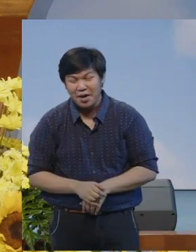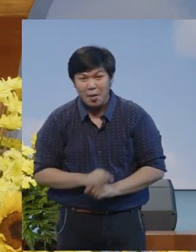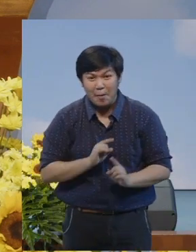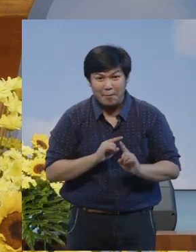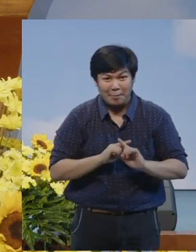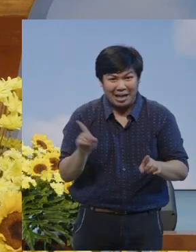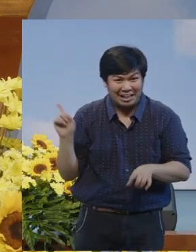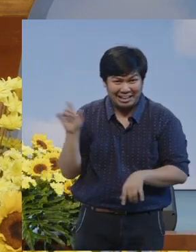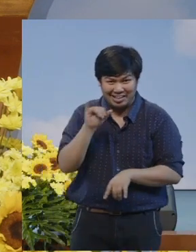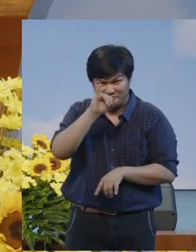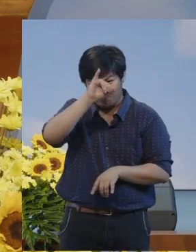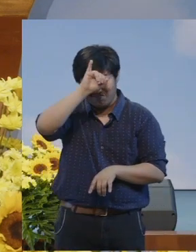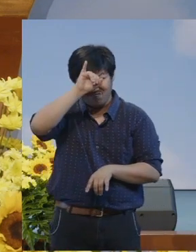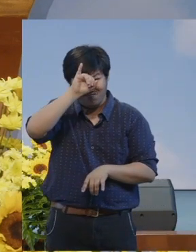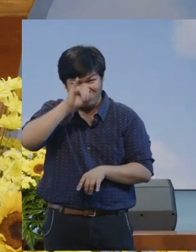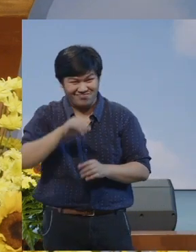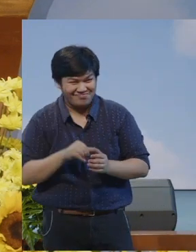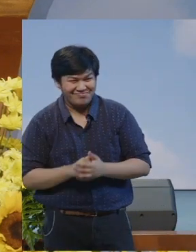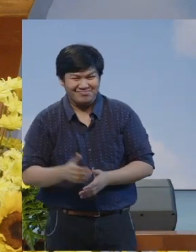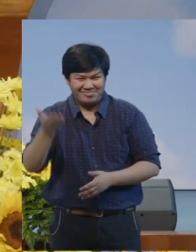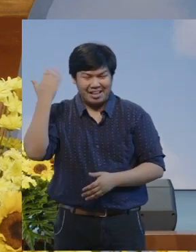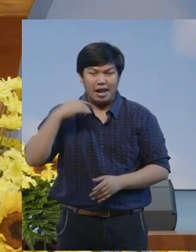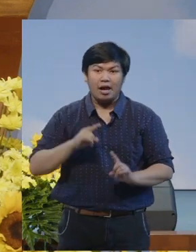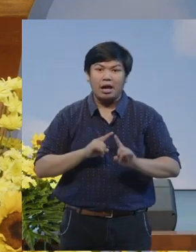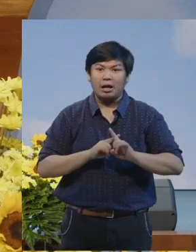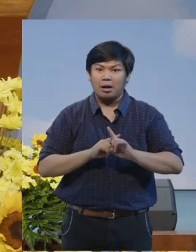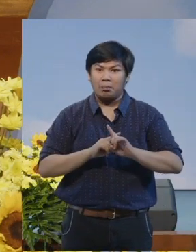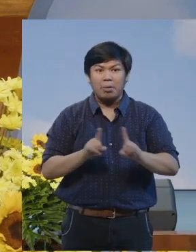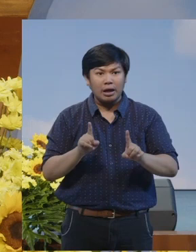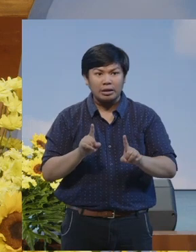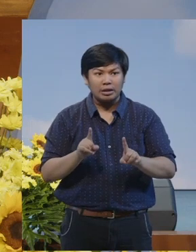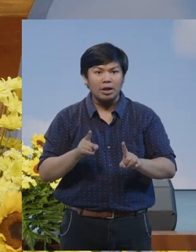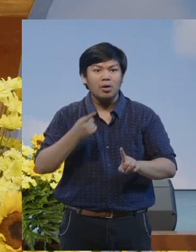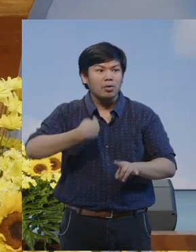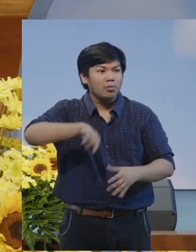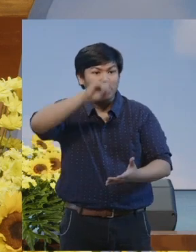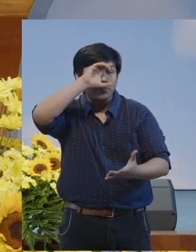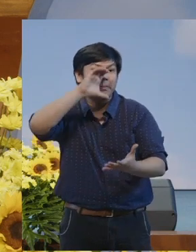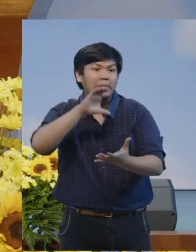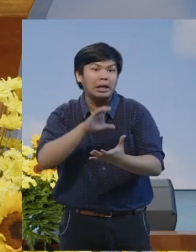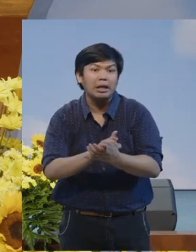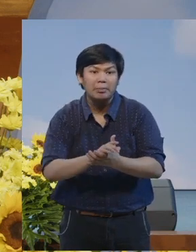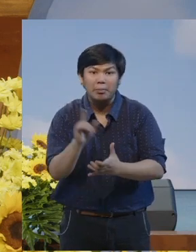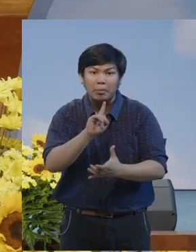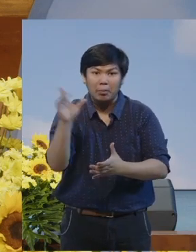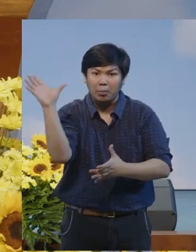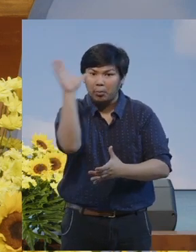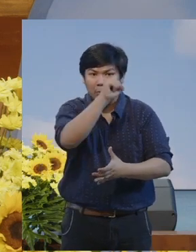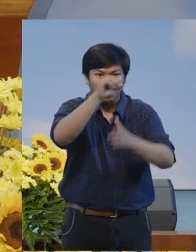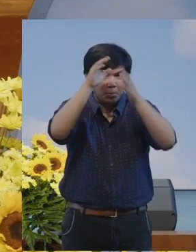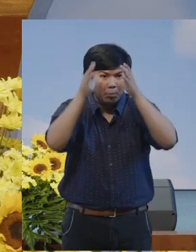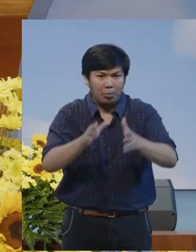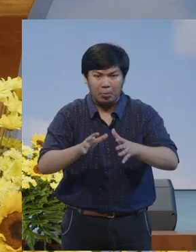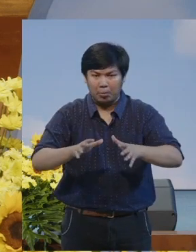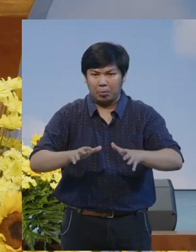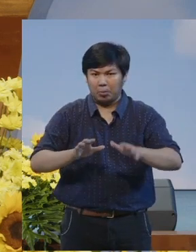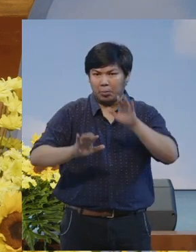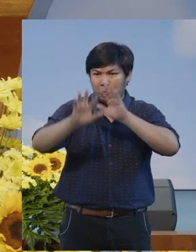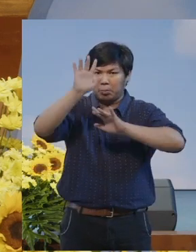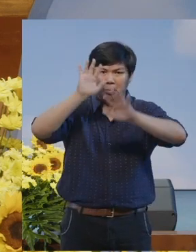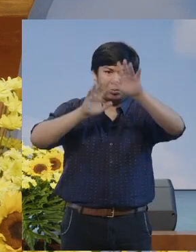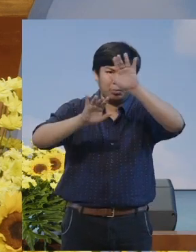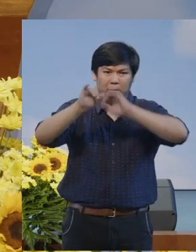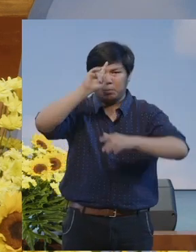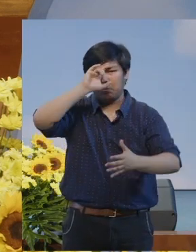inosente. Pero kung minsan, tayo'y umaasa na doon sa sinasabi ng manghuhula. At nagiging totoo sa